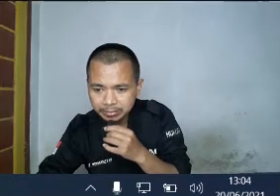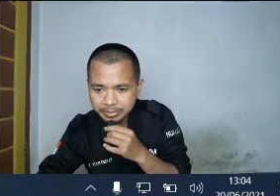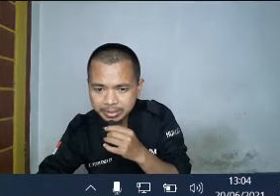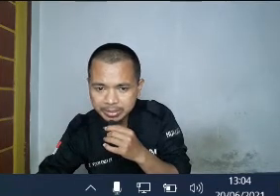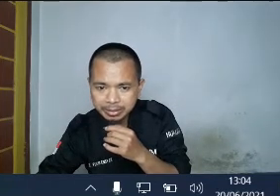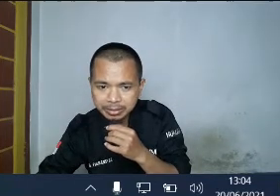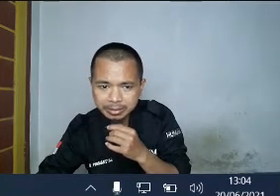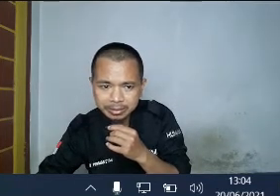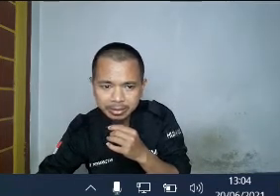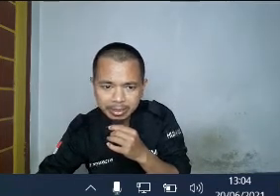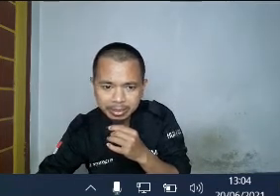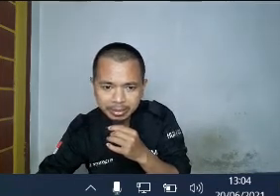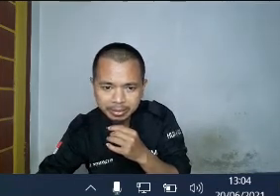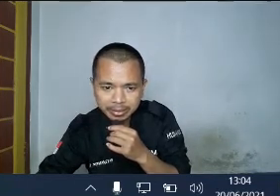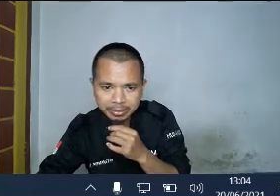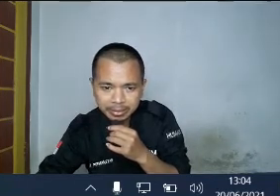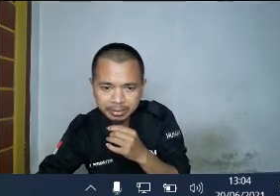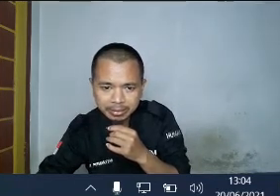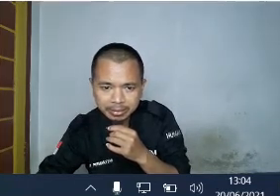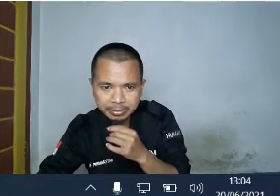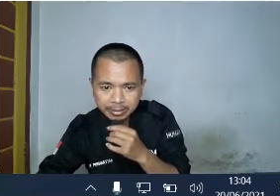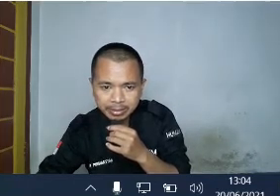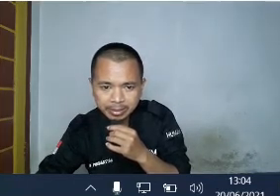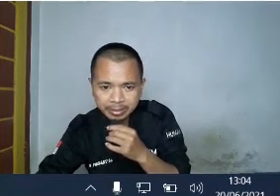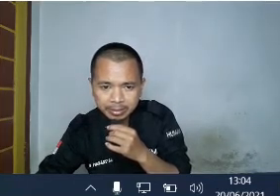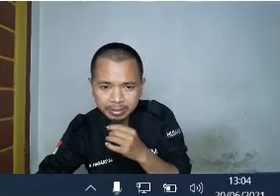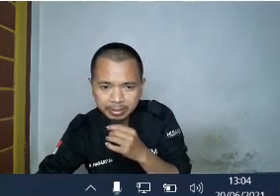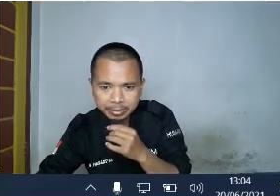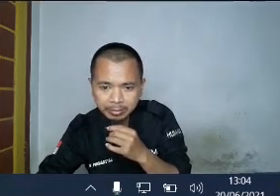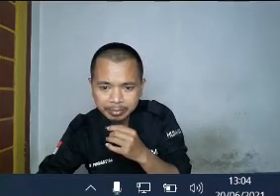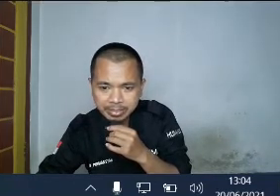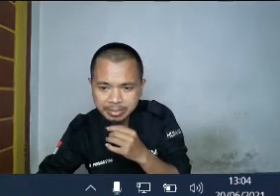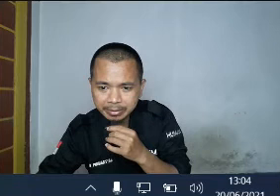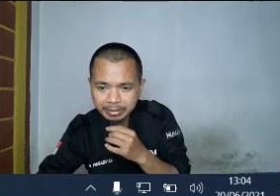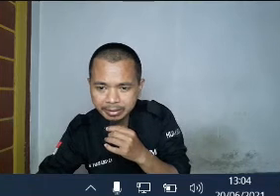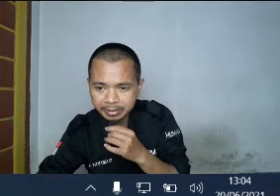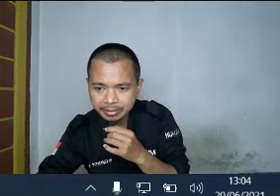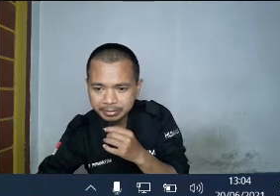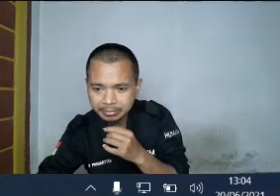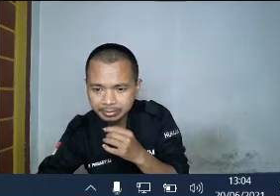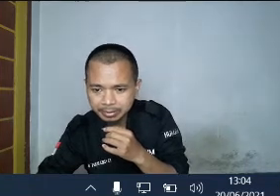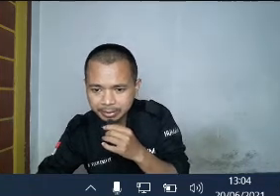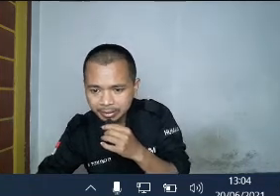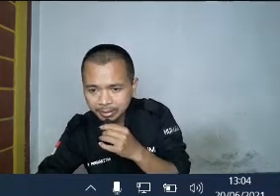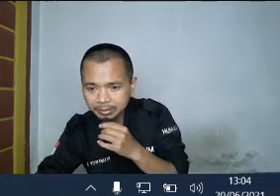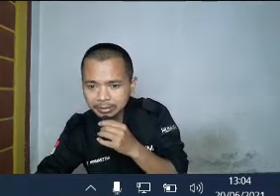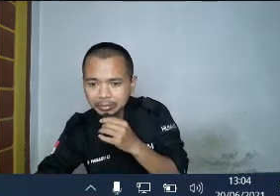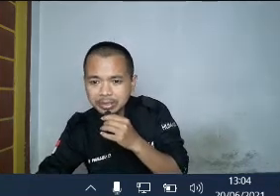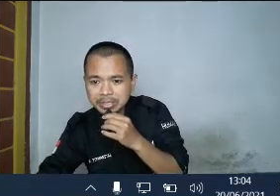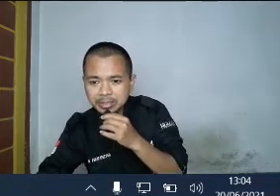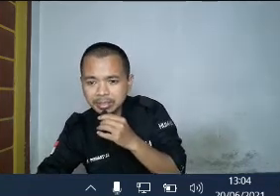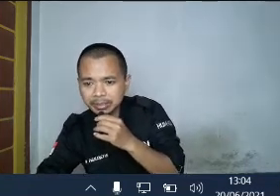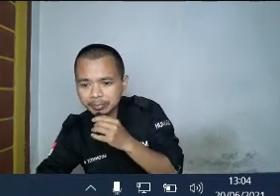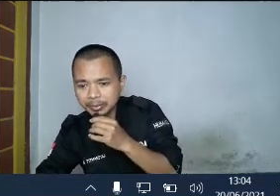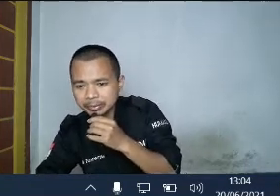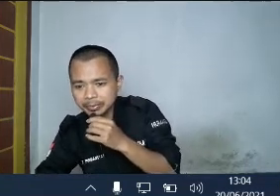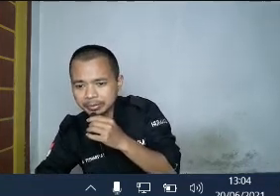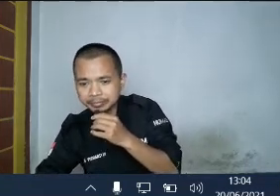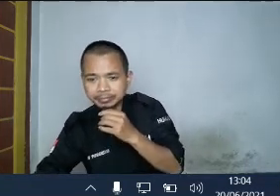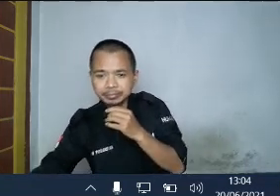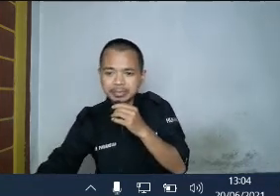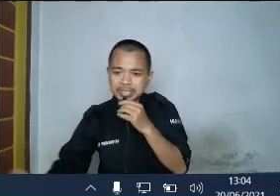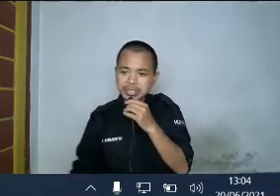dikromo saja Nah ini dia Hai informasinya begini ketentuan cetak